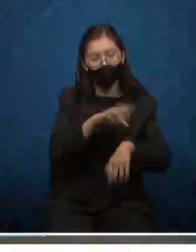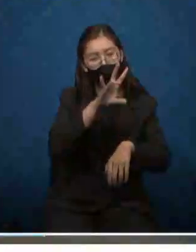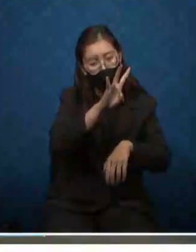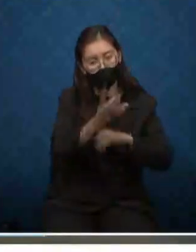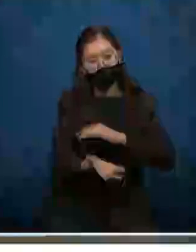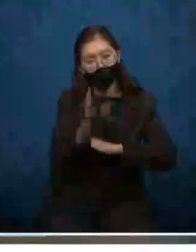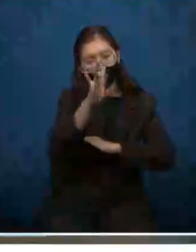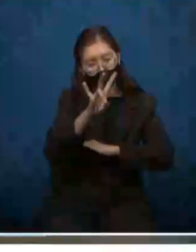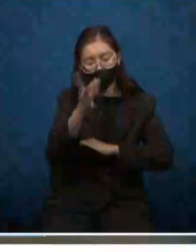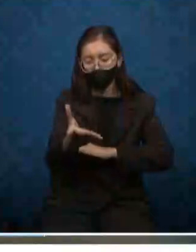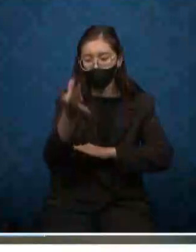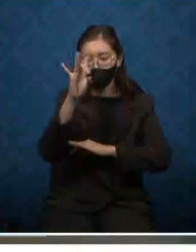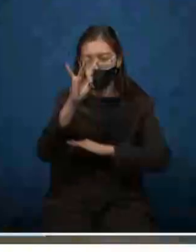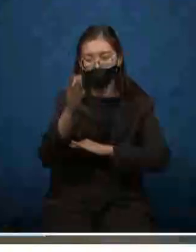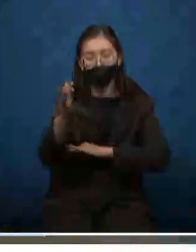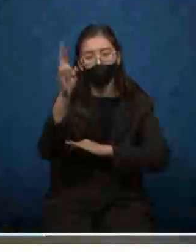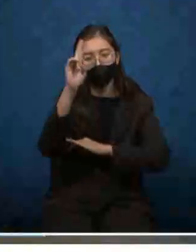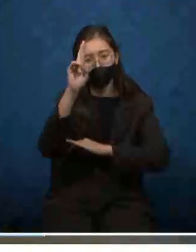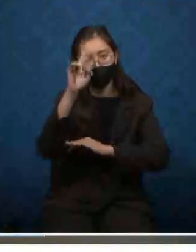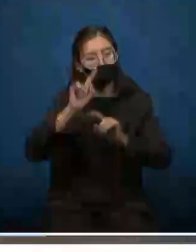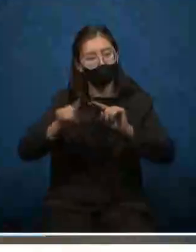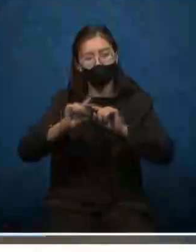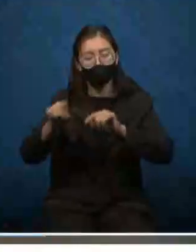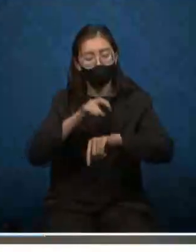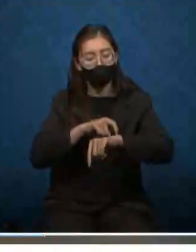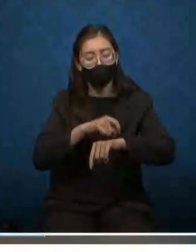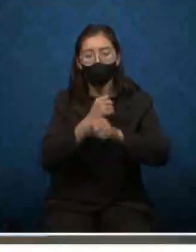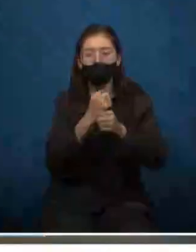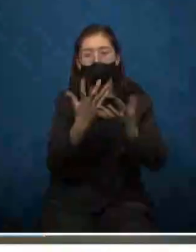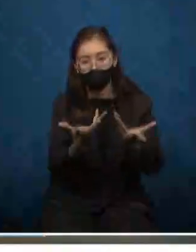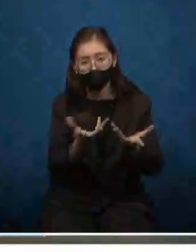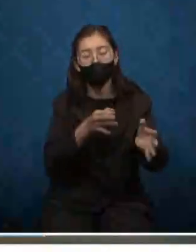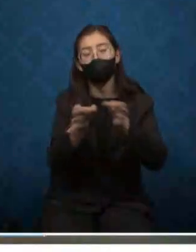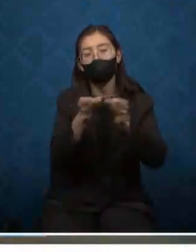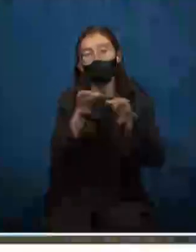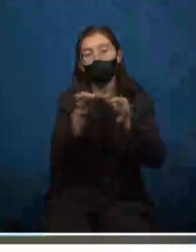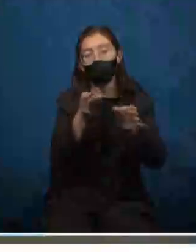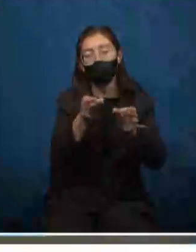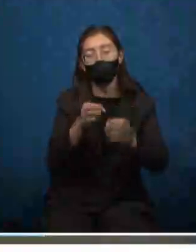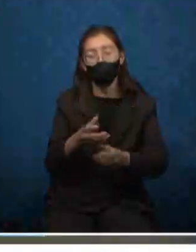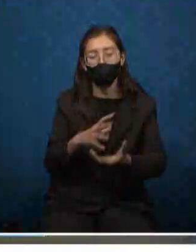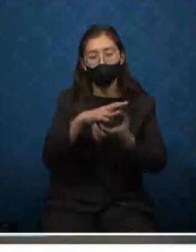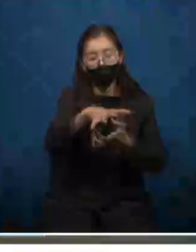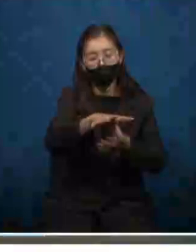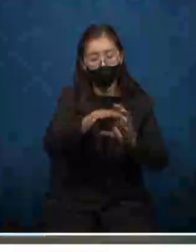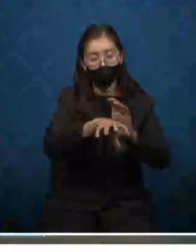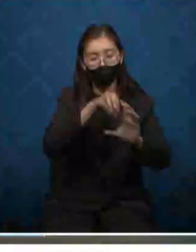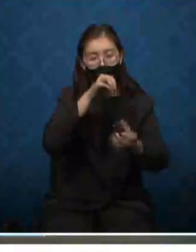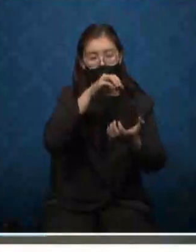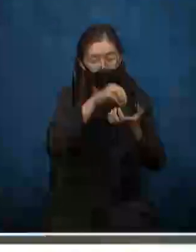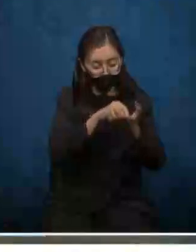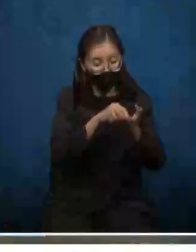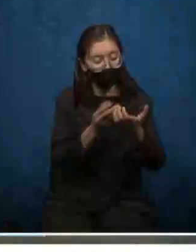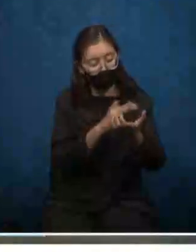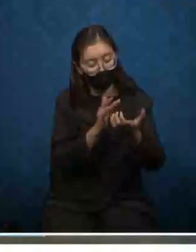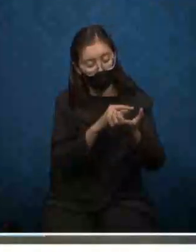เราโควใช้แงพลงงานที่ Sachen แตถาเทิดว่าใช conceived nar Ree ได แล้จะใช้โหถเลือกแพลัการที่เหะส